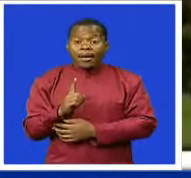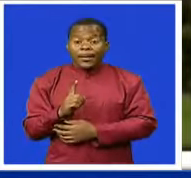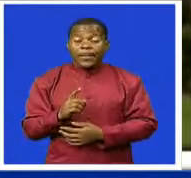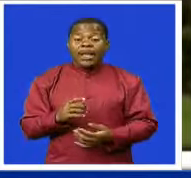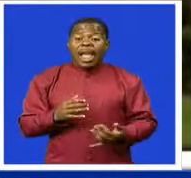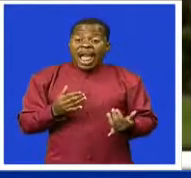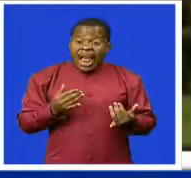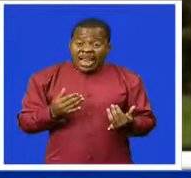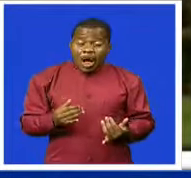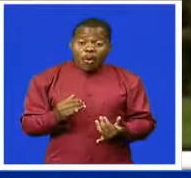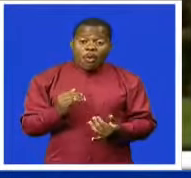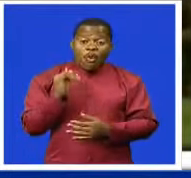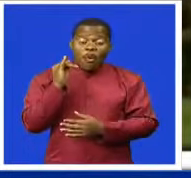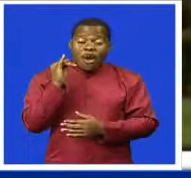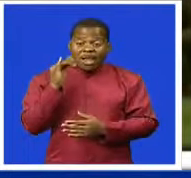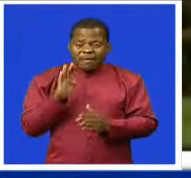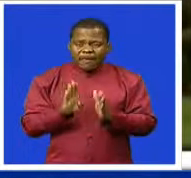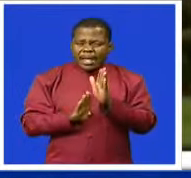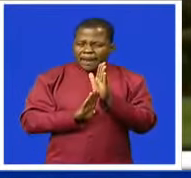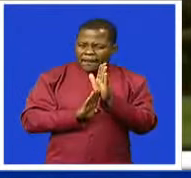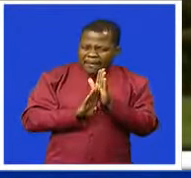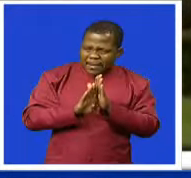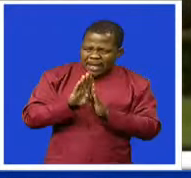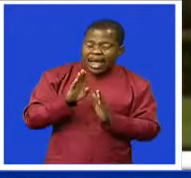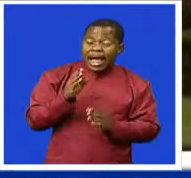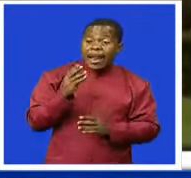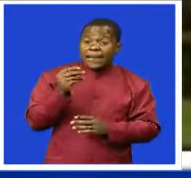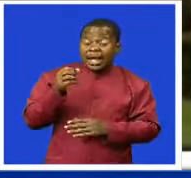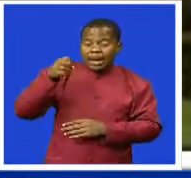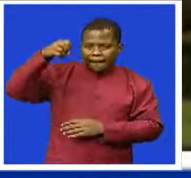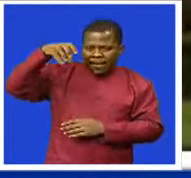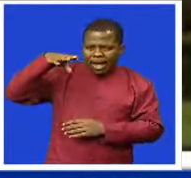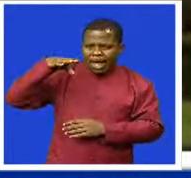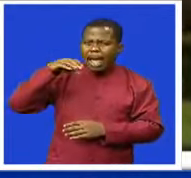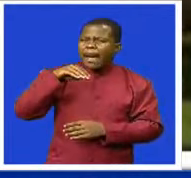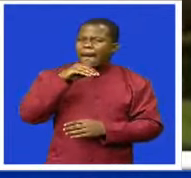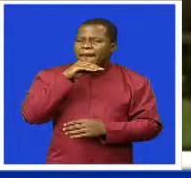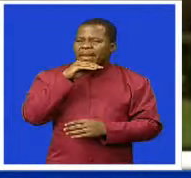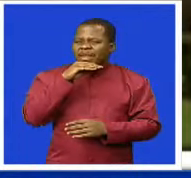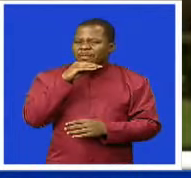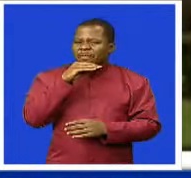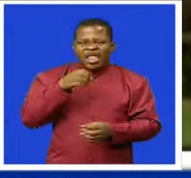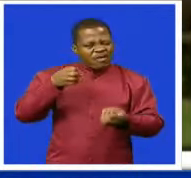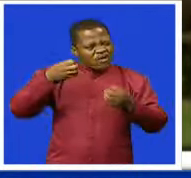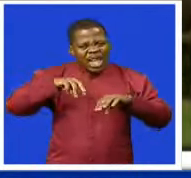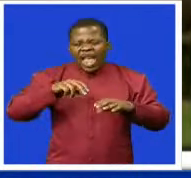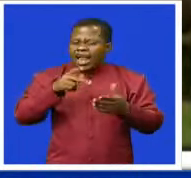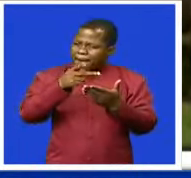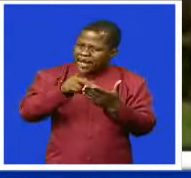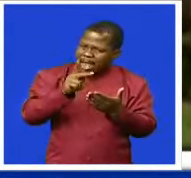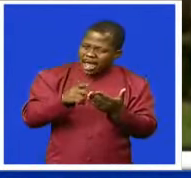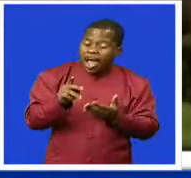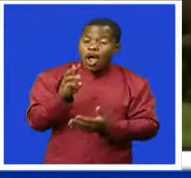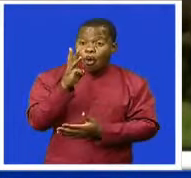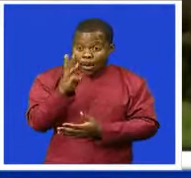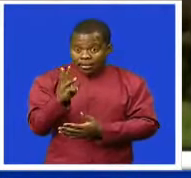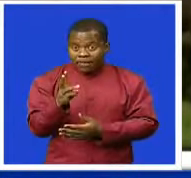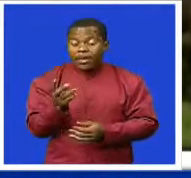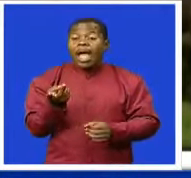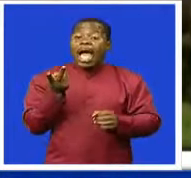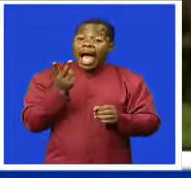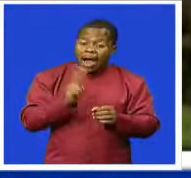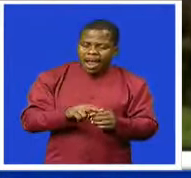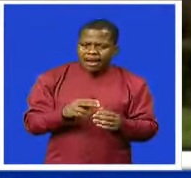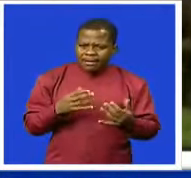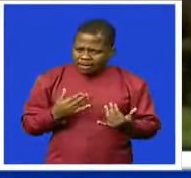ukuthi naba bayakhulisa ngala gesi ufe kuthandi kude namunye lochamukile kuto sitshela ukuthi